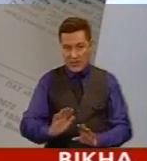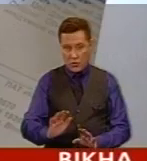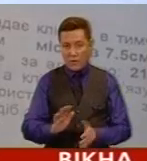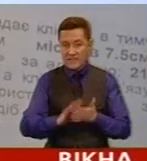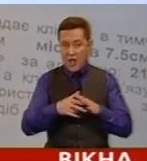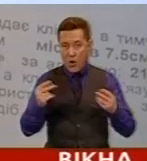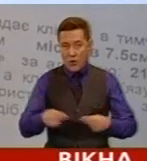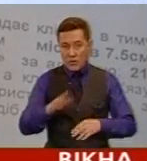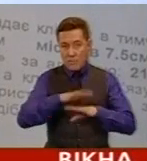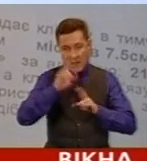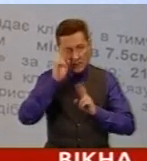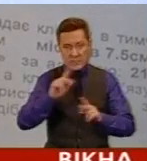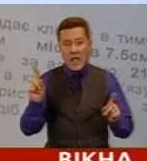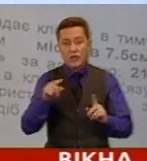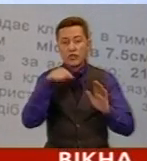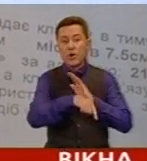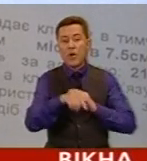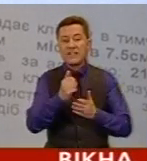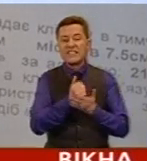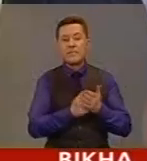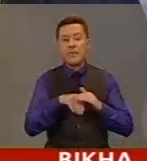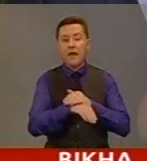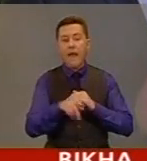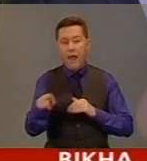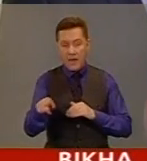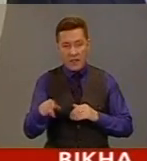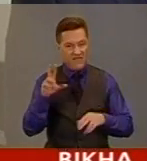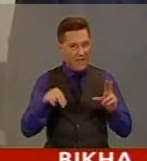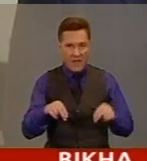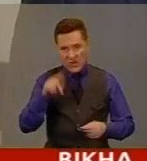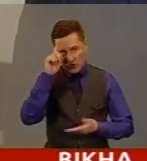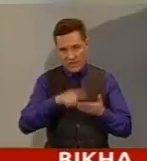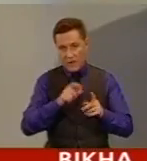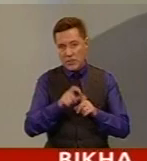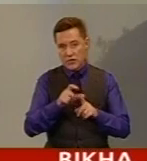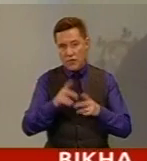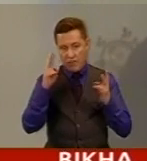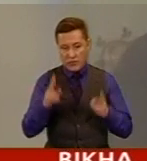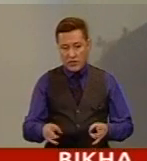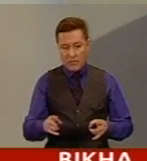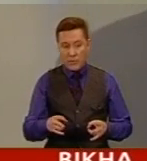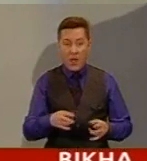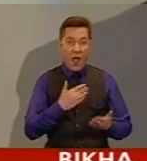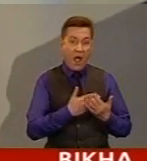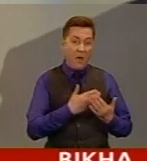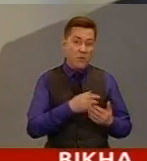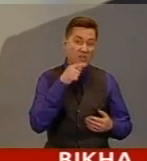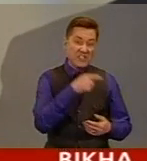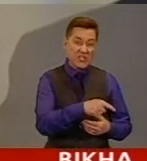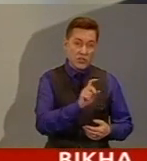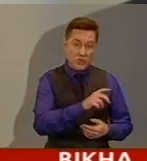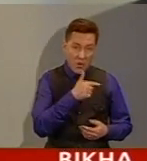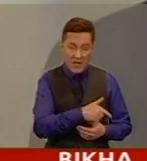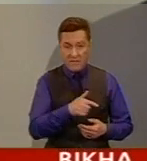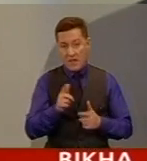знає, що саме клієнт зберігає у сейфі, тому навряд чи віритимуть на слово потерпілого. Або це 1000 гривень, або це